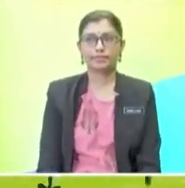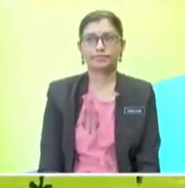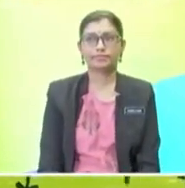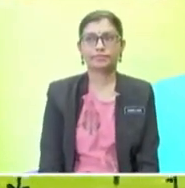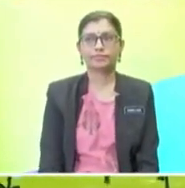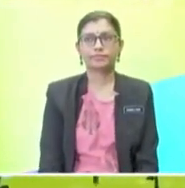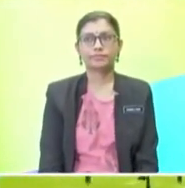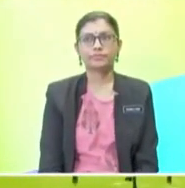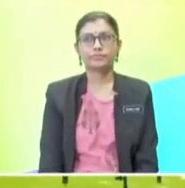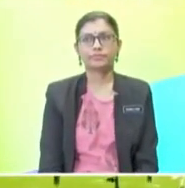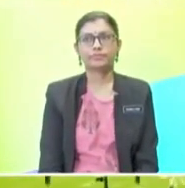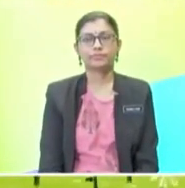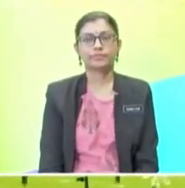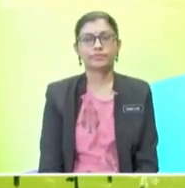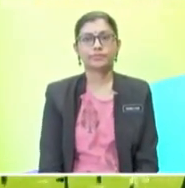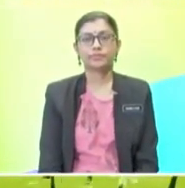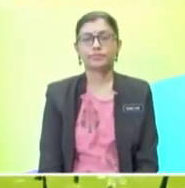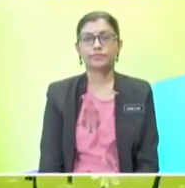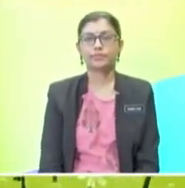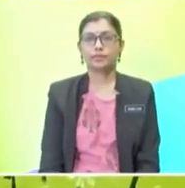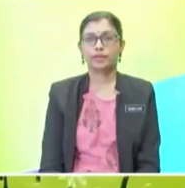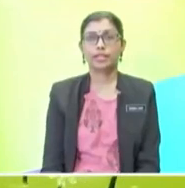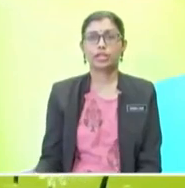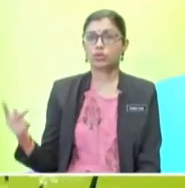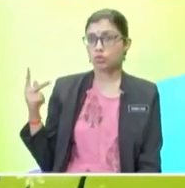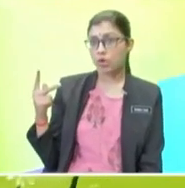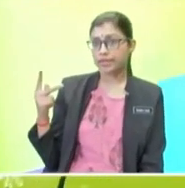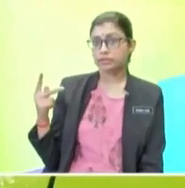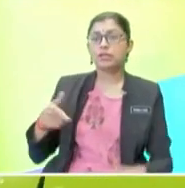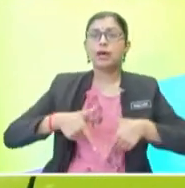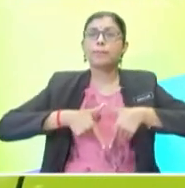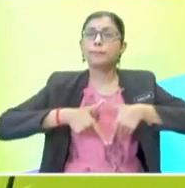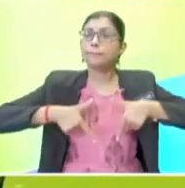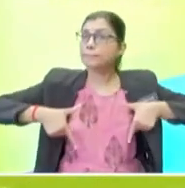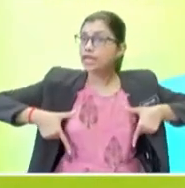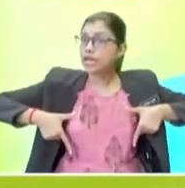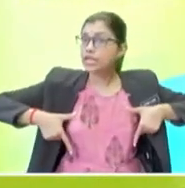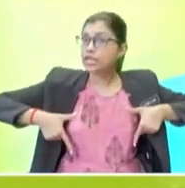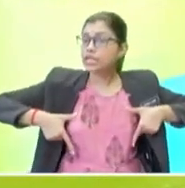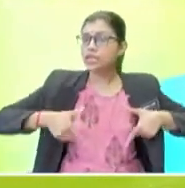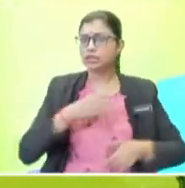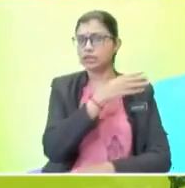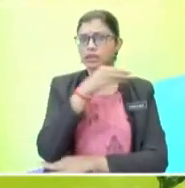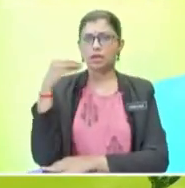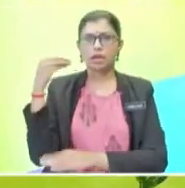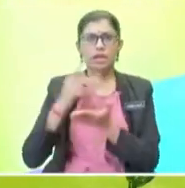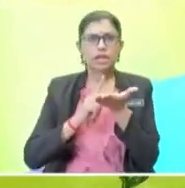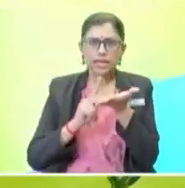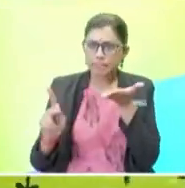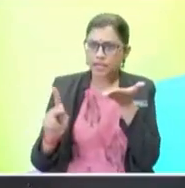yang seorang yang kuat dan berani serta kemas, cikgu. Ah. Wow.